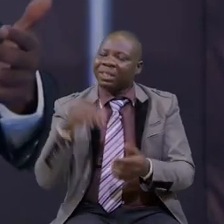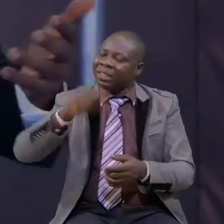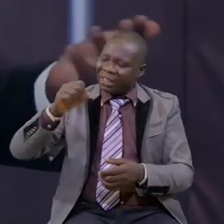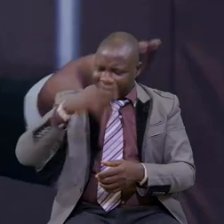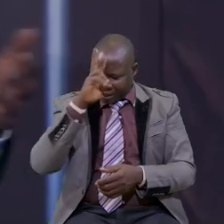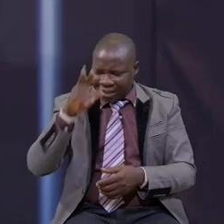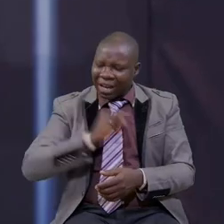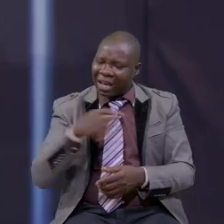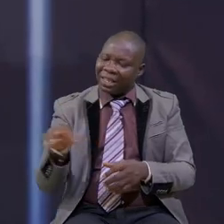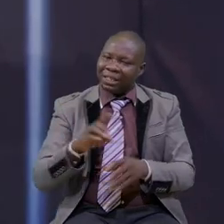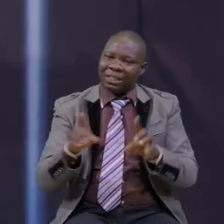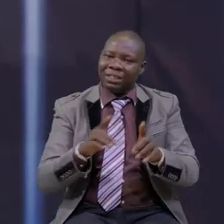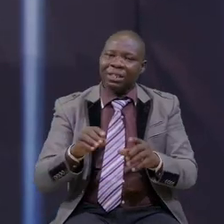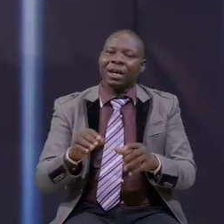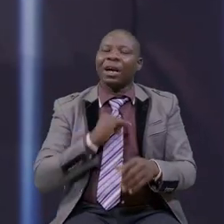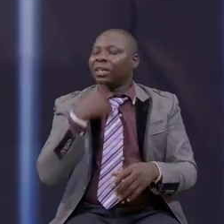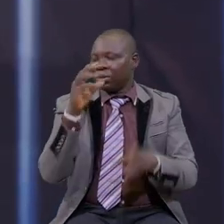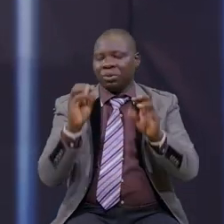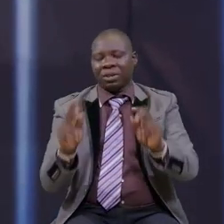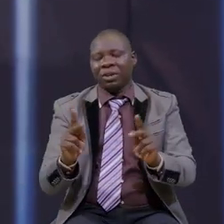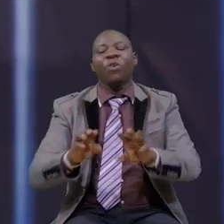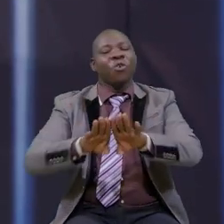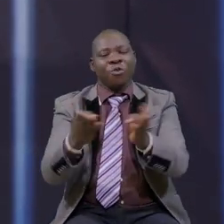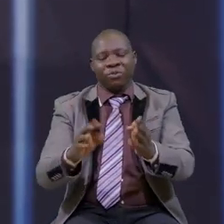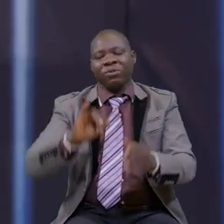J'ai dit, d'accord. Où moi, Jean chapitre 23?